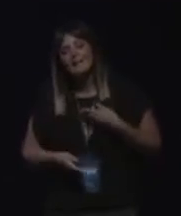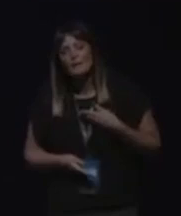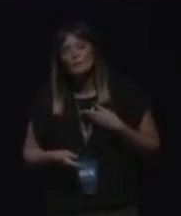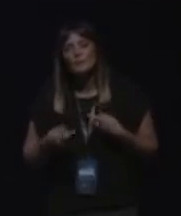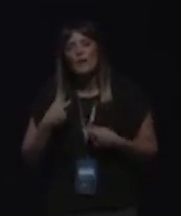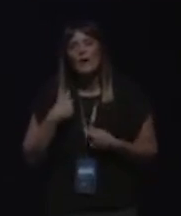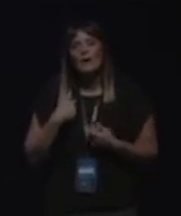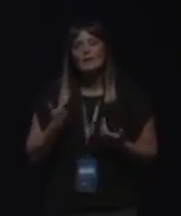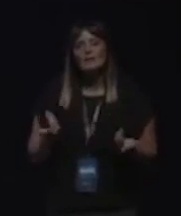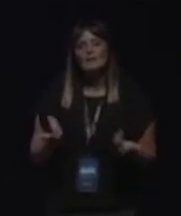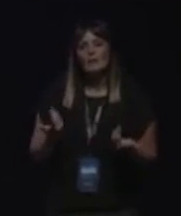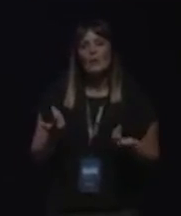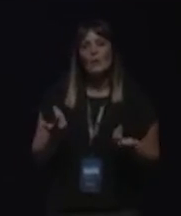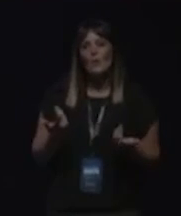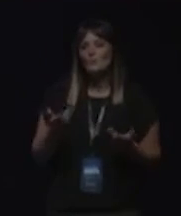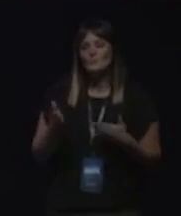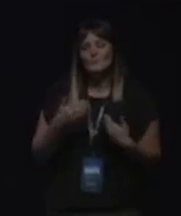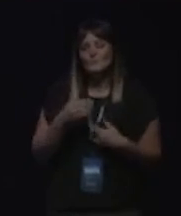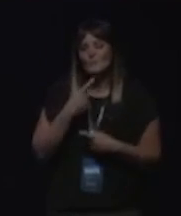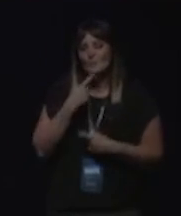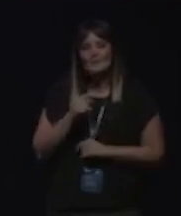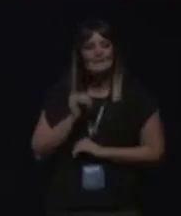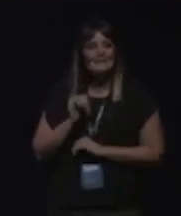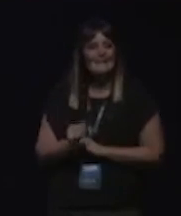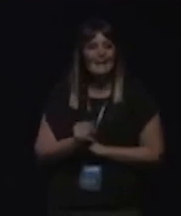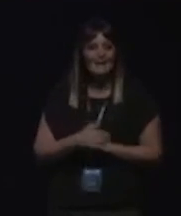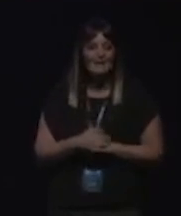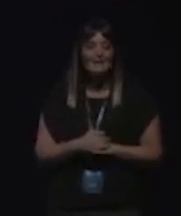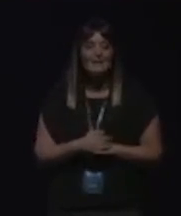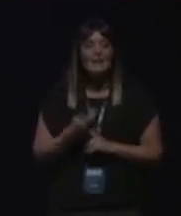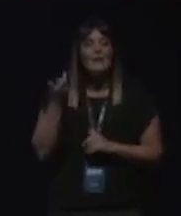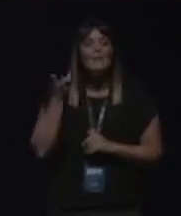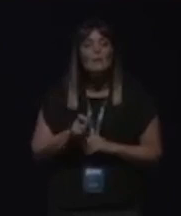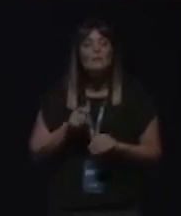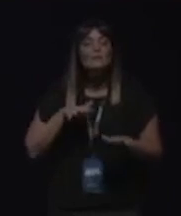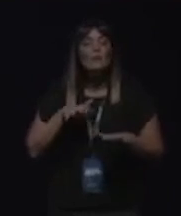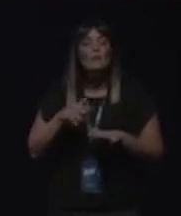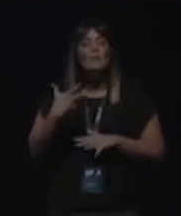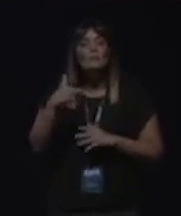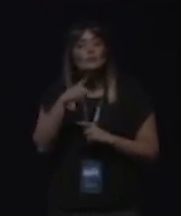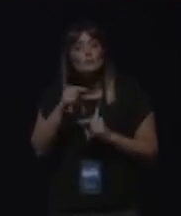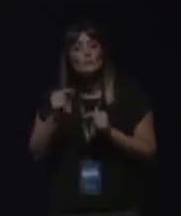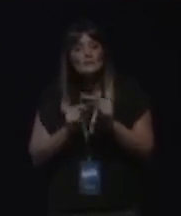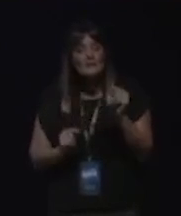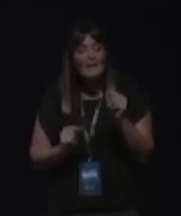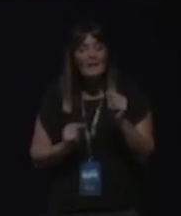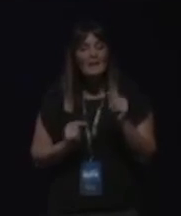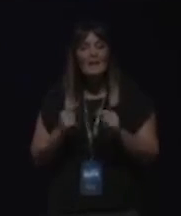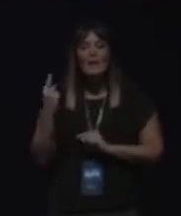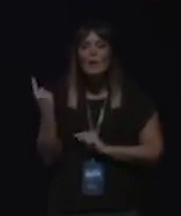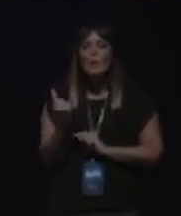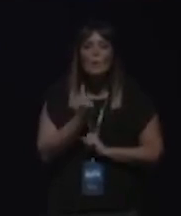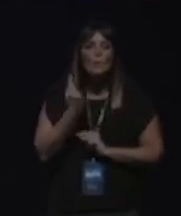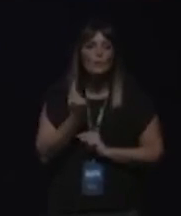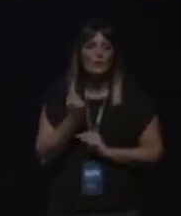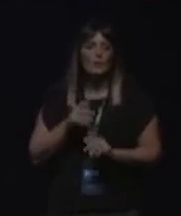non ho perso molto tempo a dire sì. E questo perché il Movimento 5 Stelle è l'unico